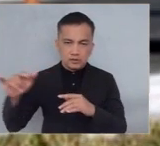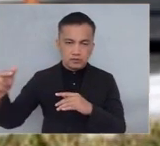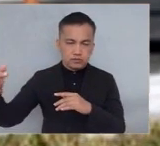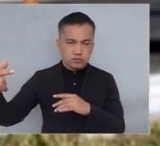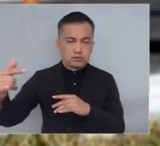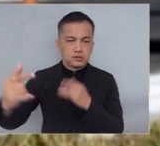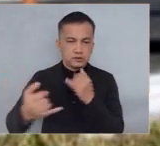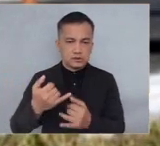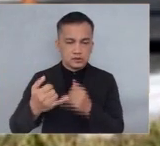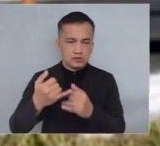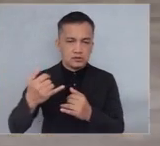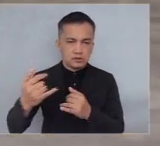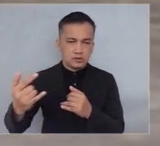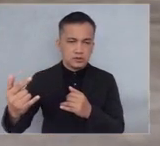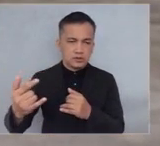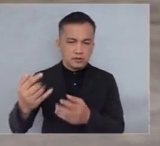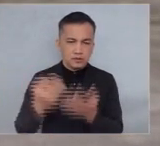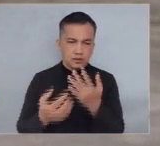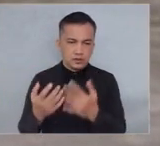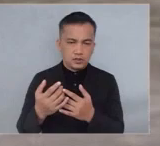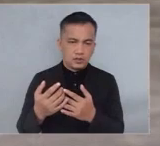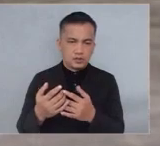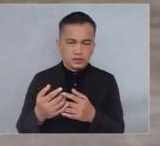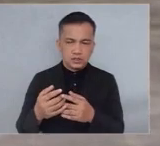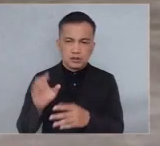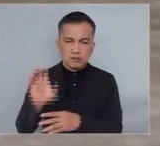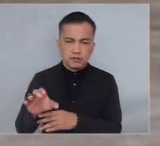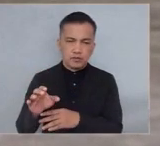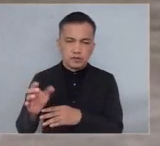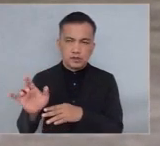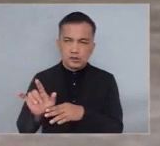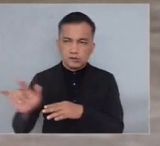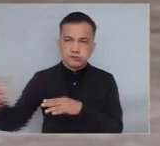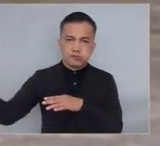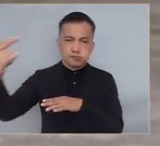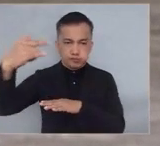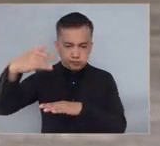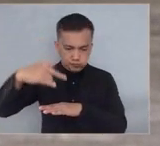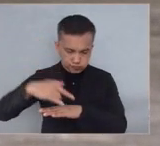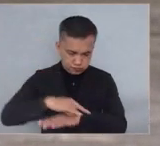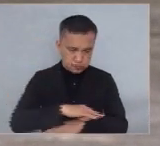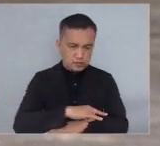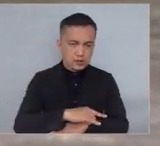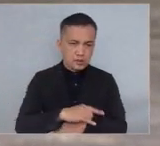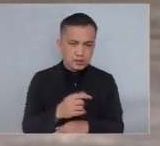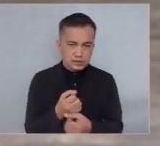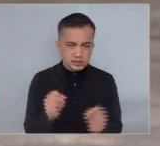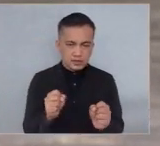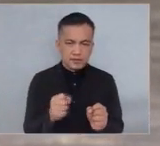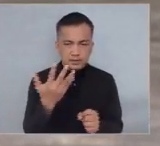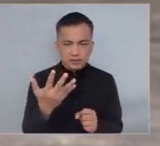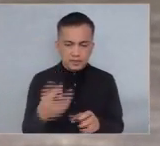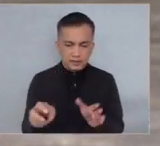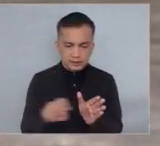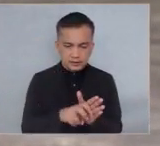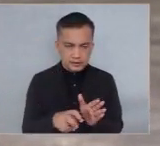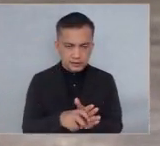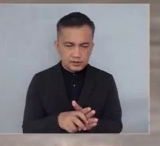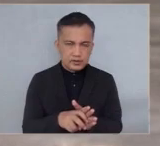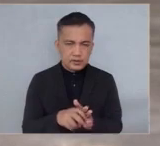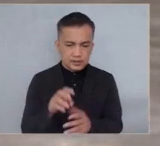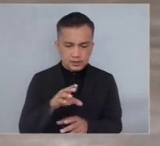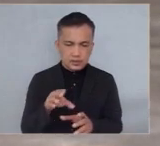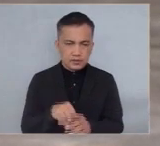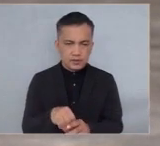hanggang sa ito ay nagliyab. Kaya napilitan itong bumalik. Ligtas naman ang 5 sakay ng eroplanong kabilang